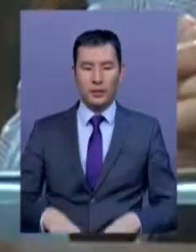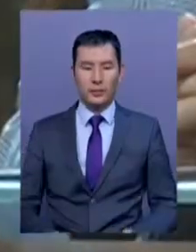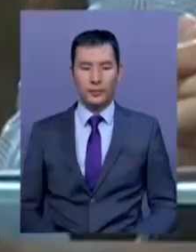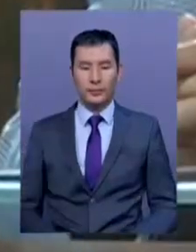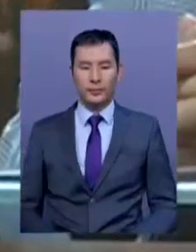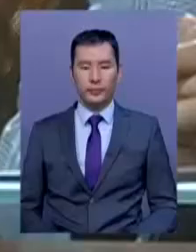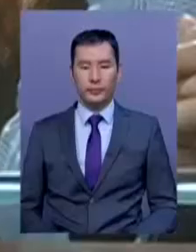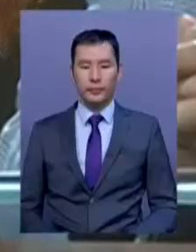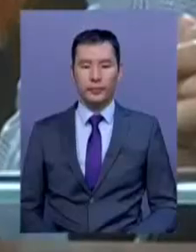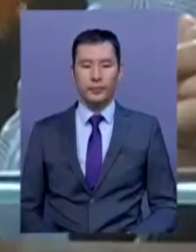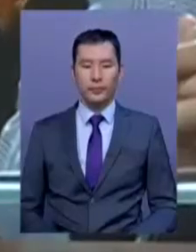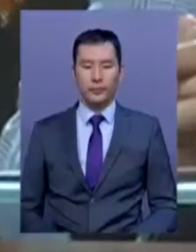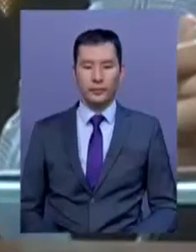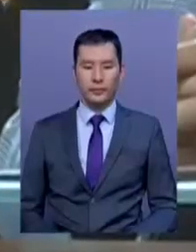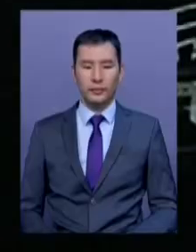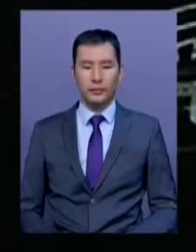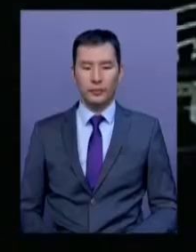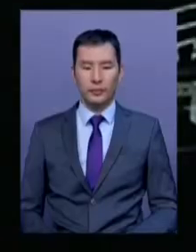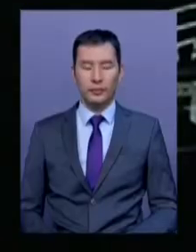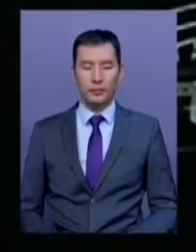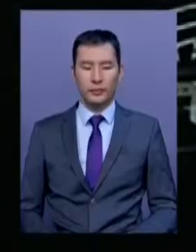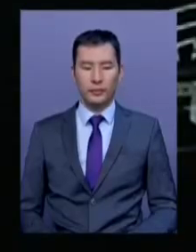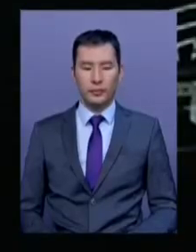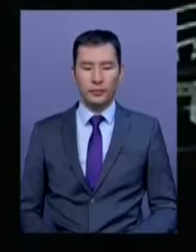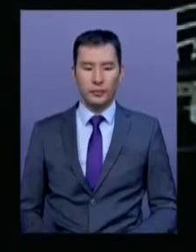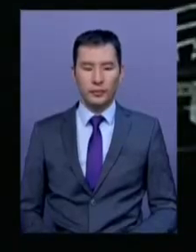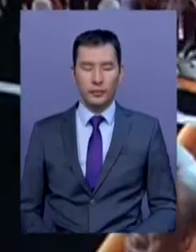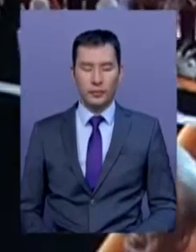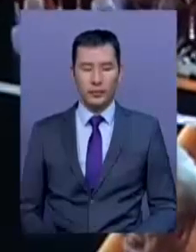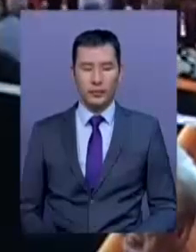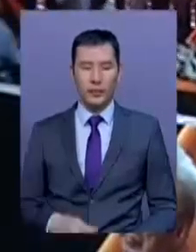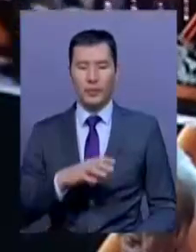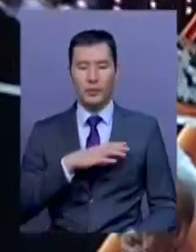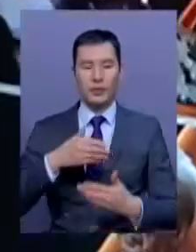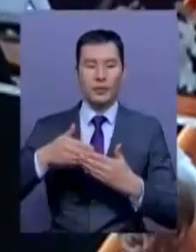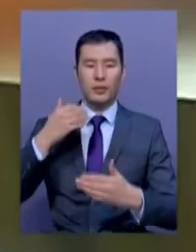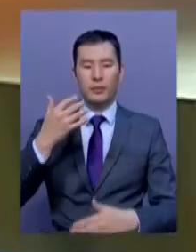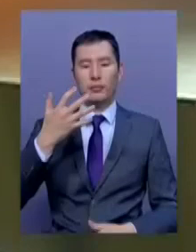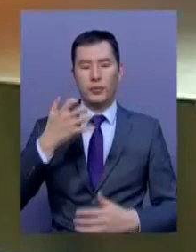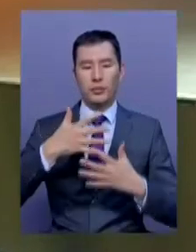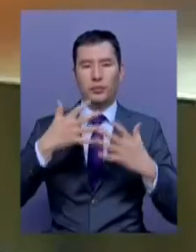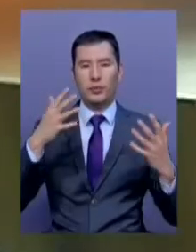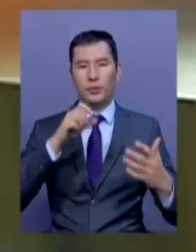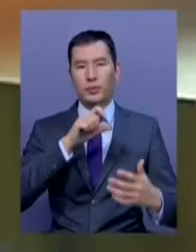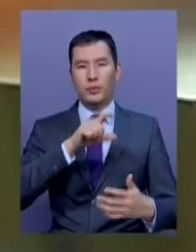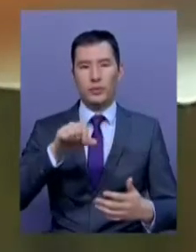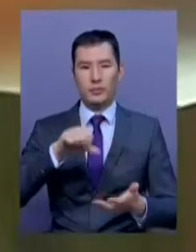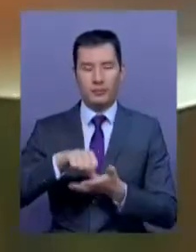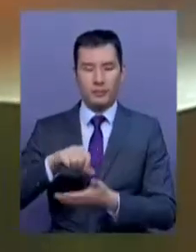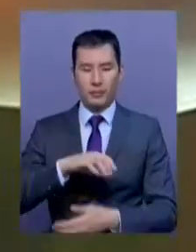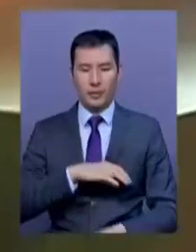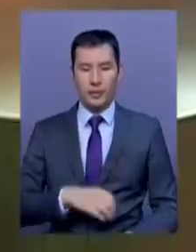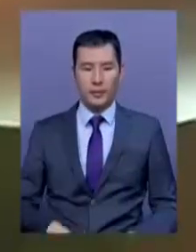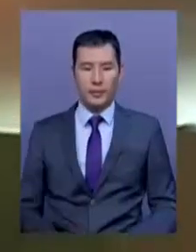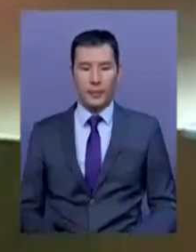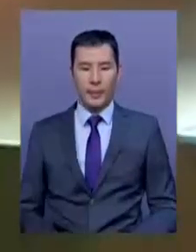азаматы басты кейіпкер ретінде таңдалып, 500-ден астам қонақ өз естеліктерімен бөліскен. Жаңа студия, жаңа декорация.